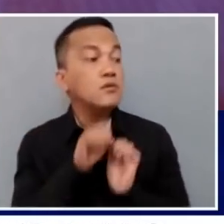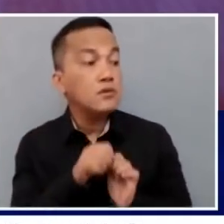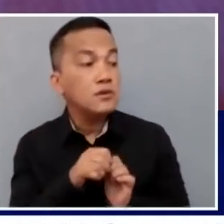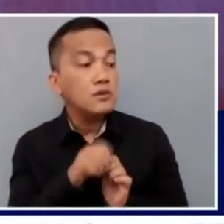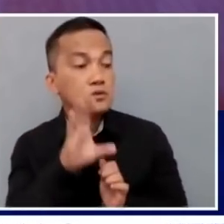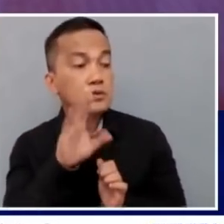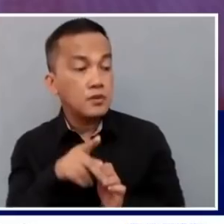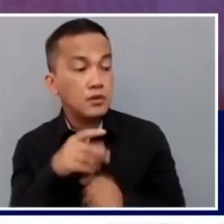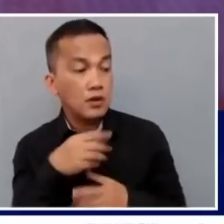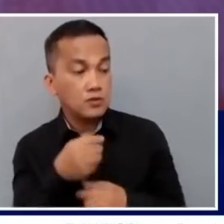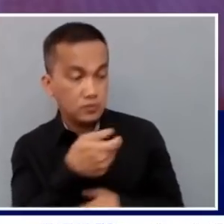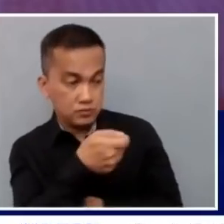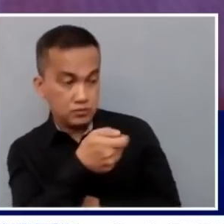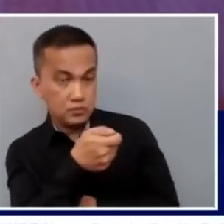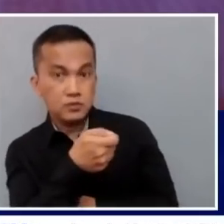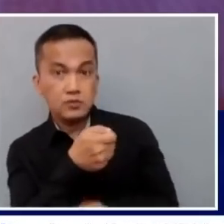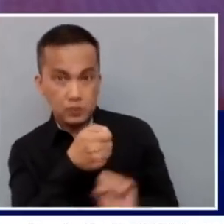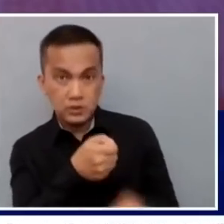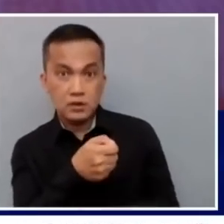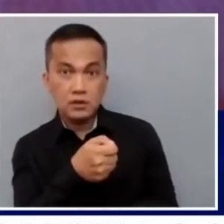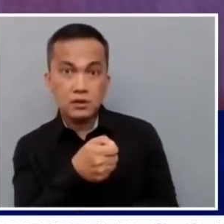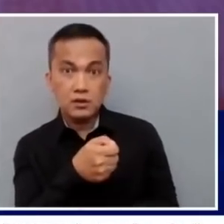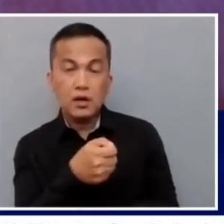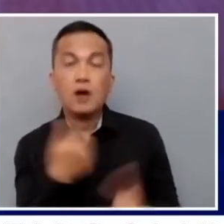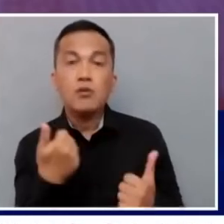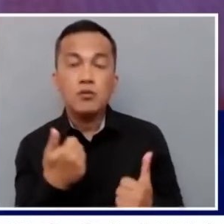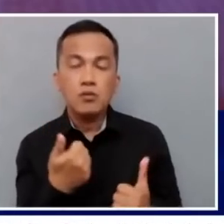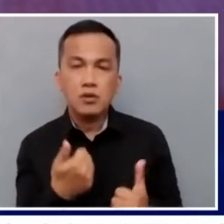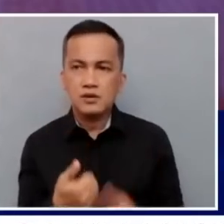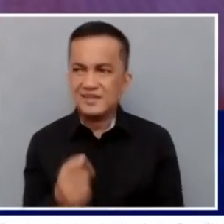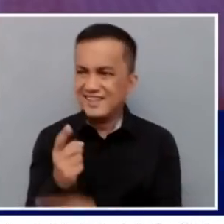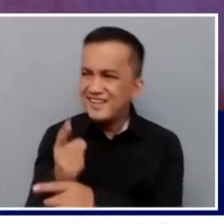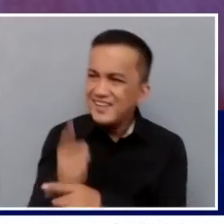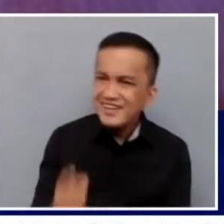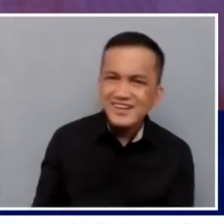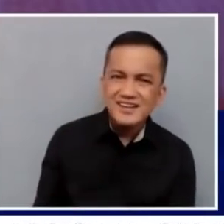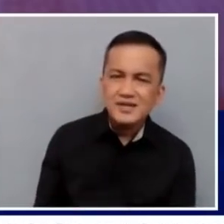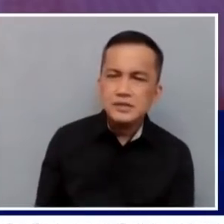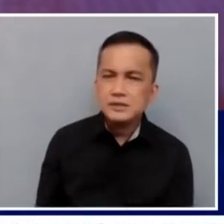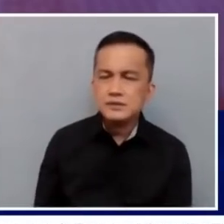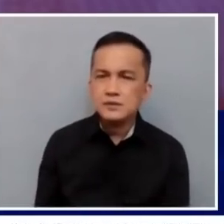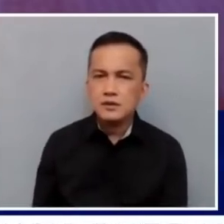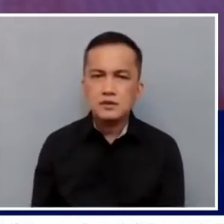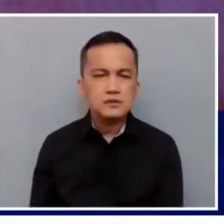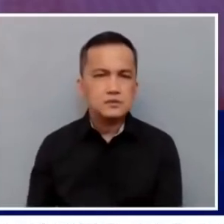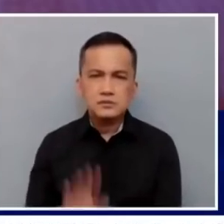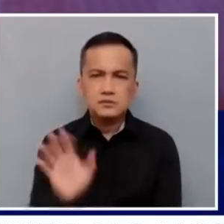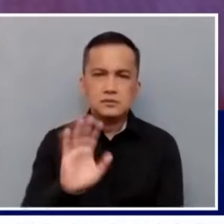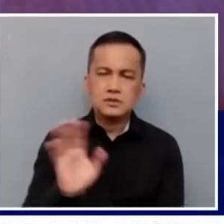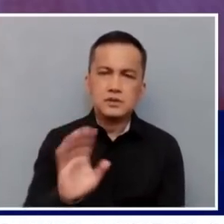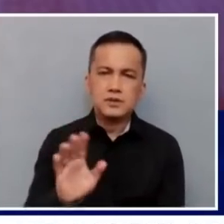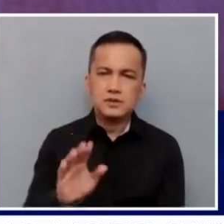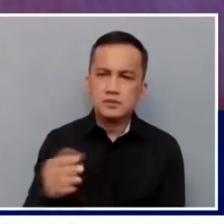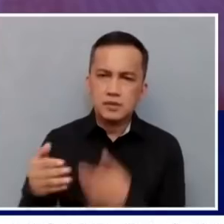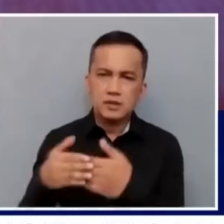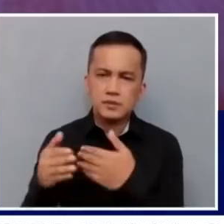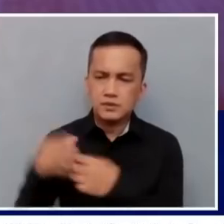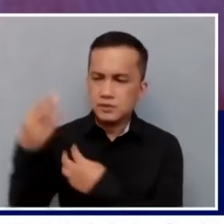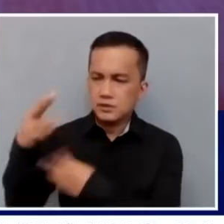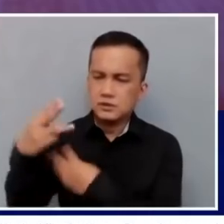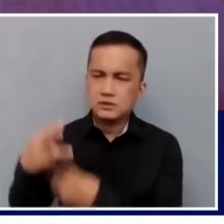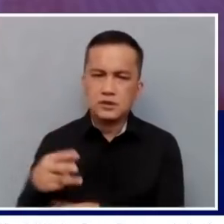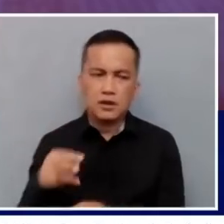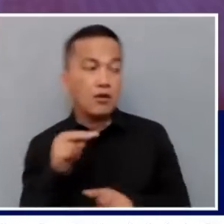bawal. Kukunan. Ay tama yun. Dapat kaya nga hindi bawal dapat sa loob. Ang ideal eh hindi dapat malapit sa bintana, eh. Hindi natatanaw.